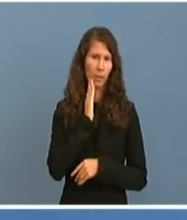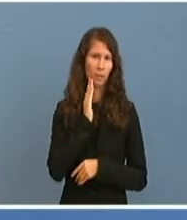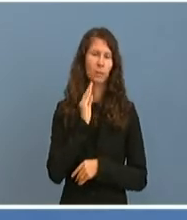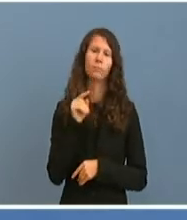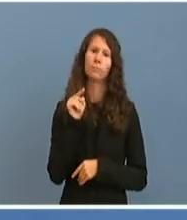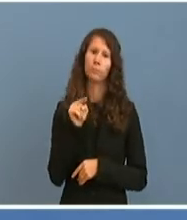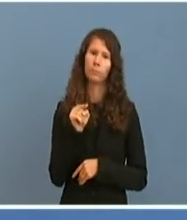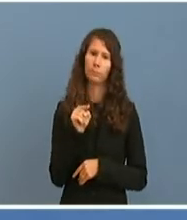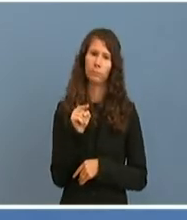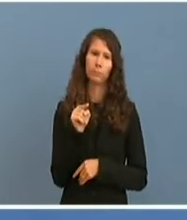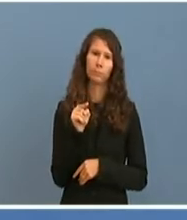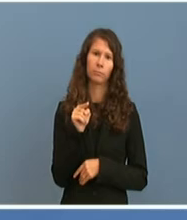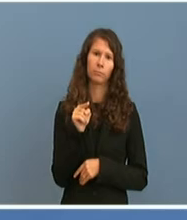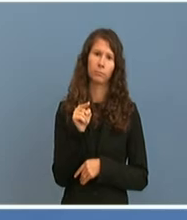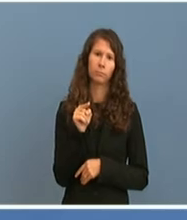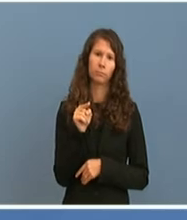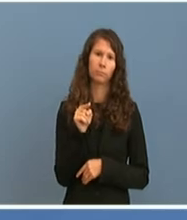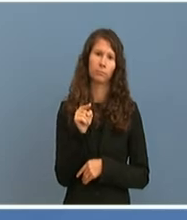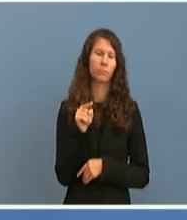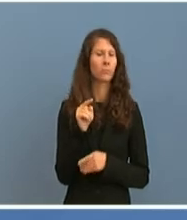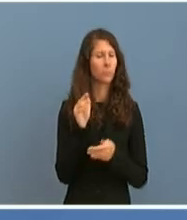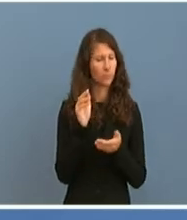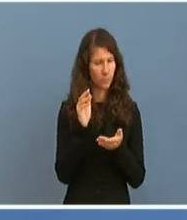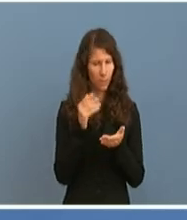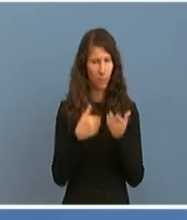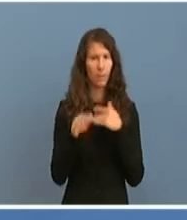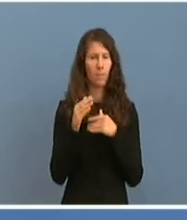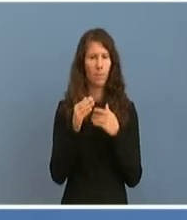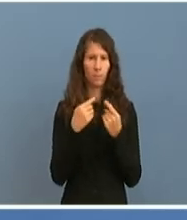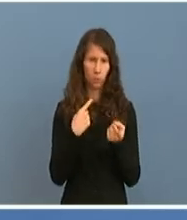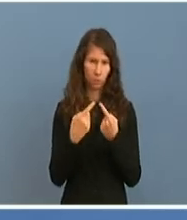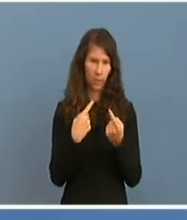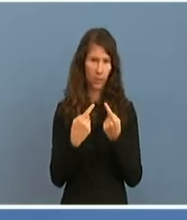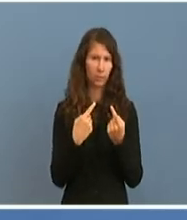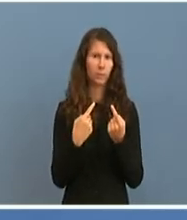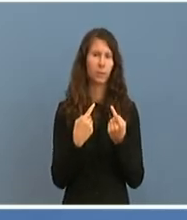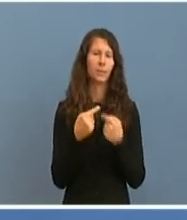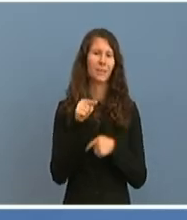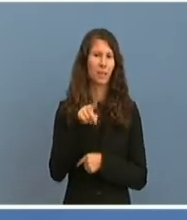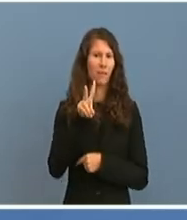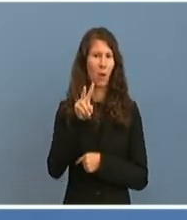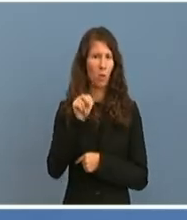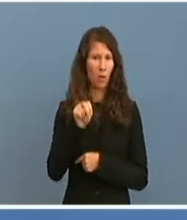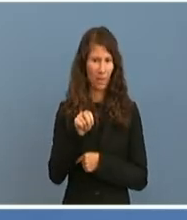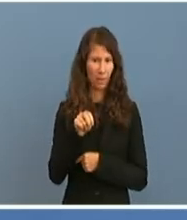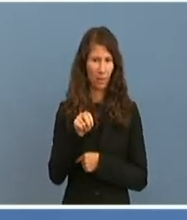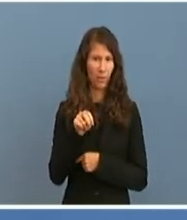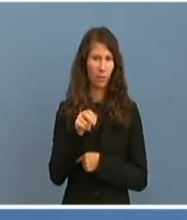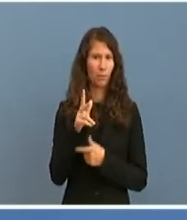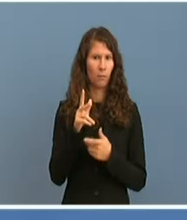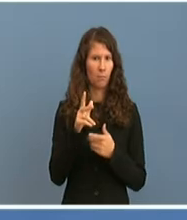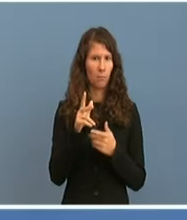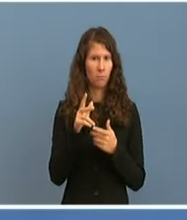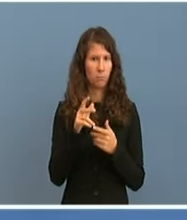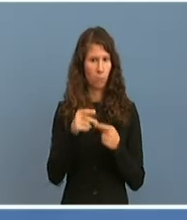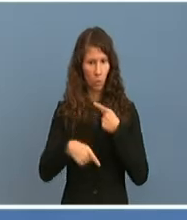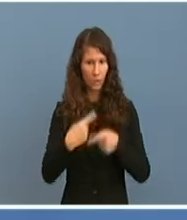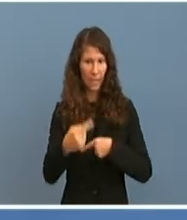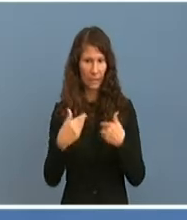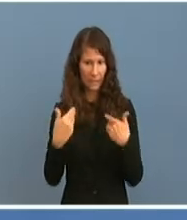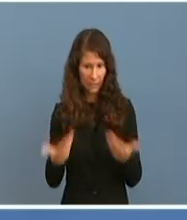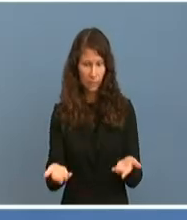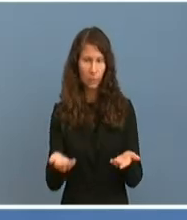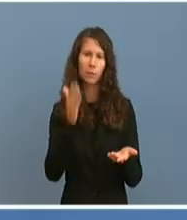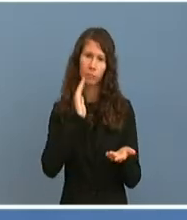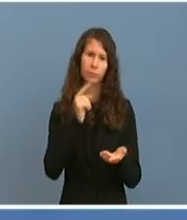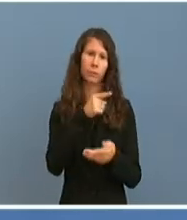ein weiteres Thema, was wir dort besprechen. Und wir rufen alle dazu auf, die VN-Prozesse, die es gibt, dort zu unterstützen. Und das gilt